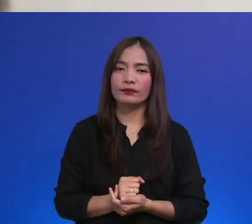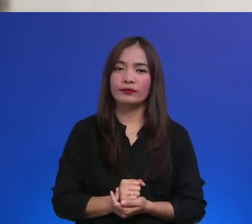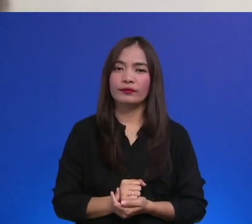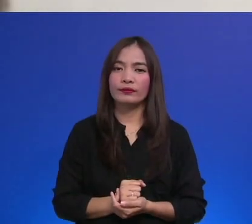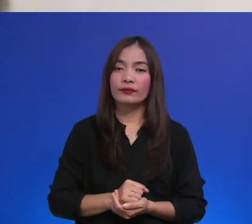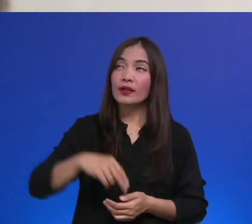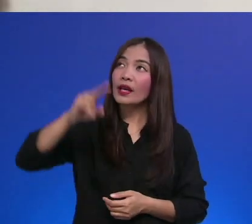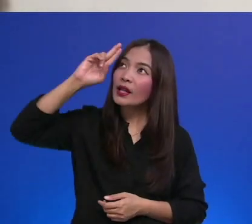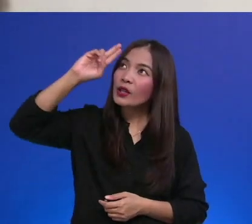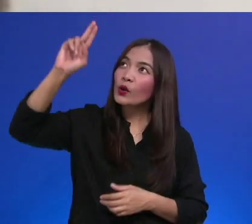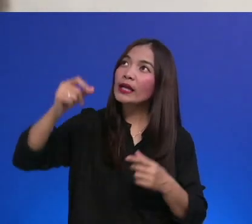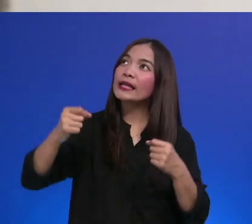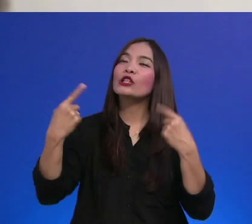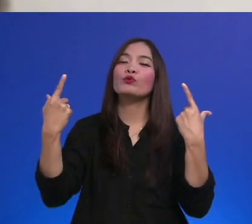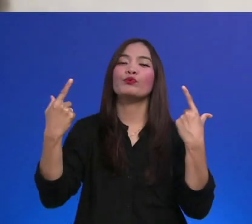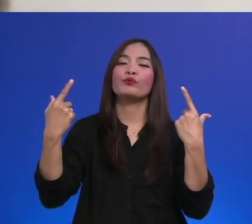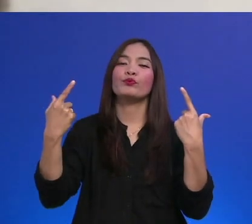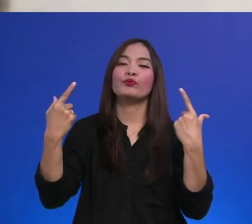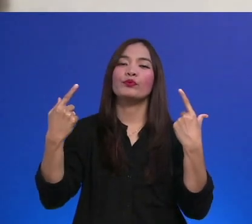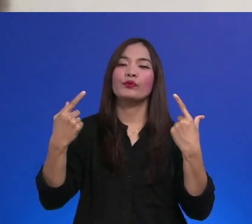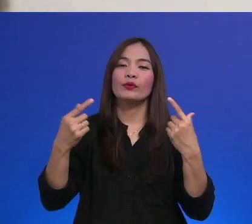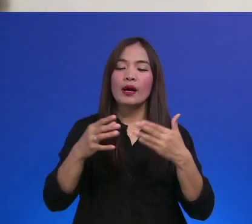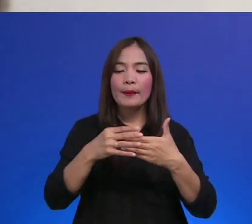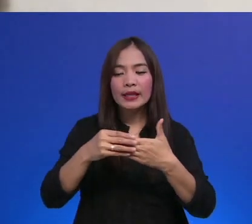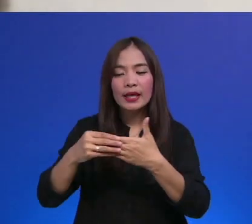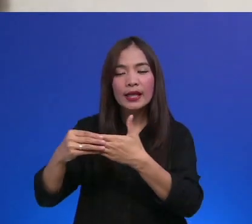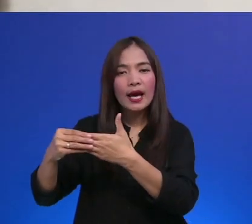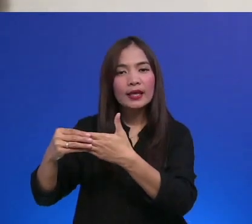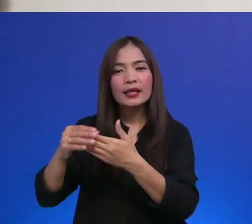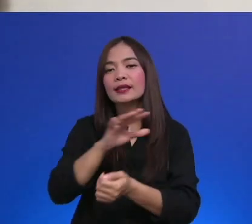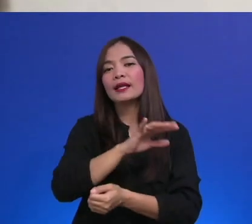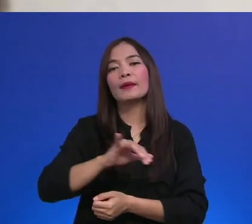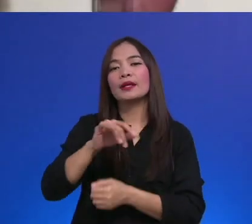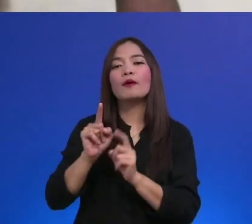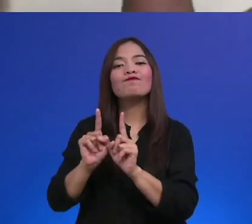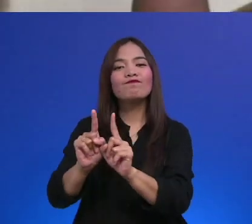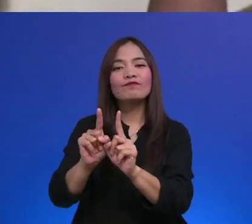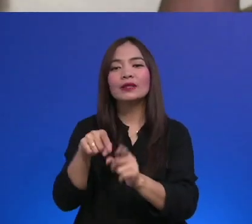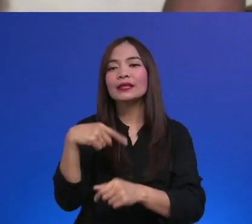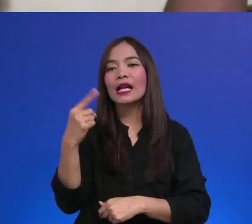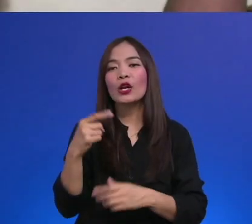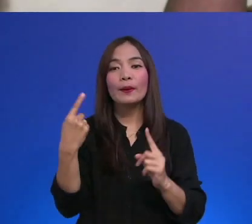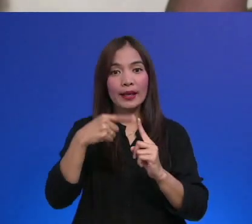Tuhan yang hidup menyertai kita dengan